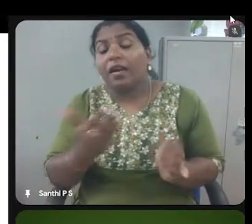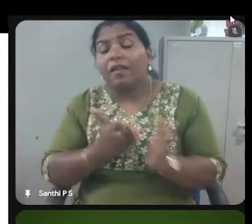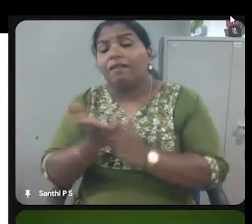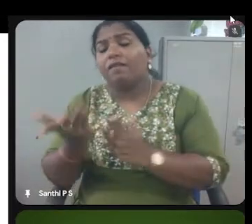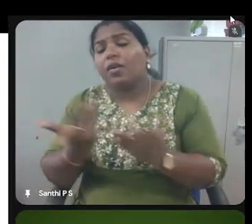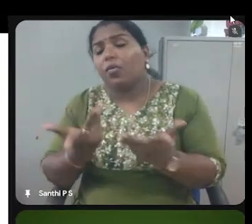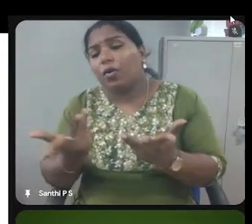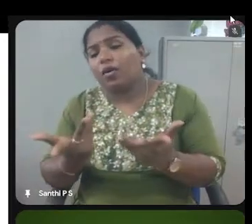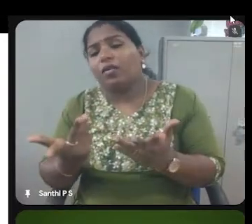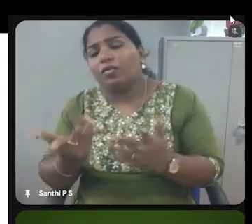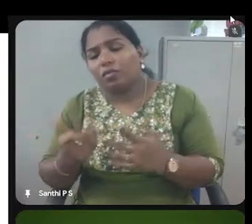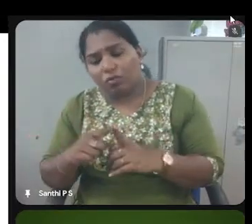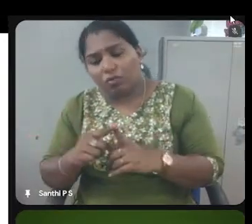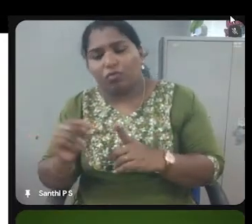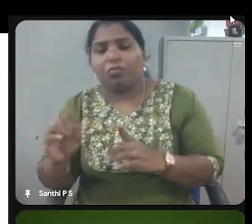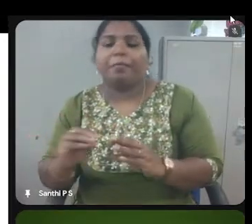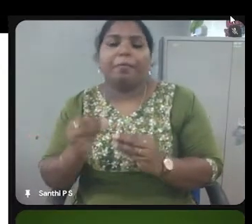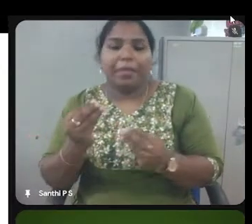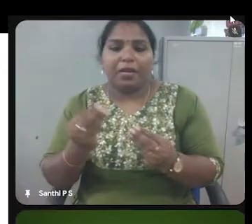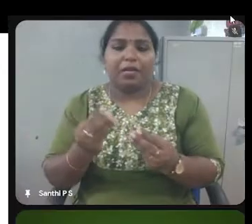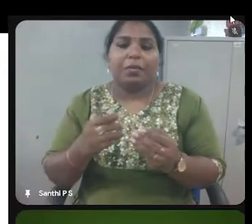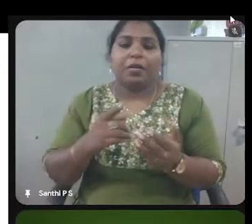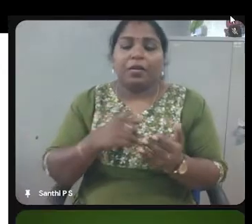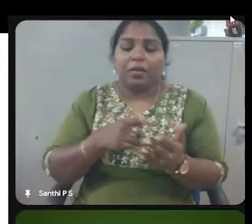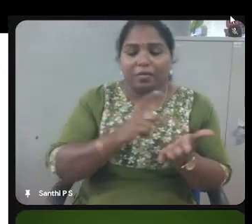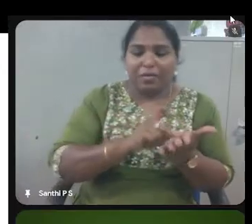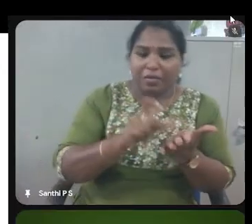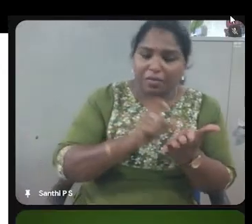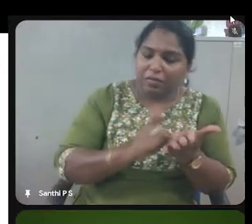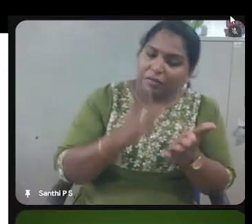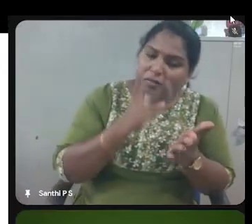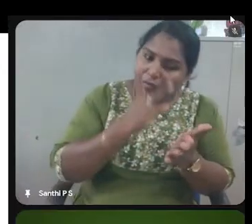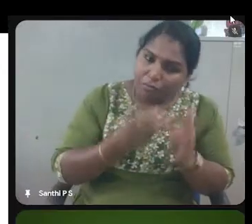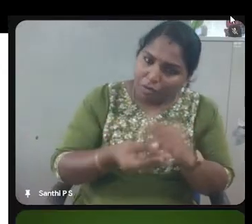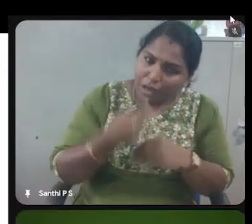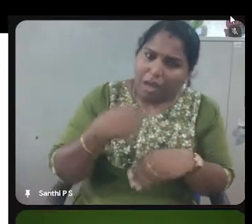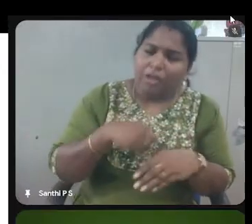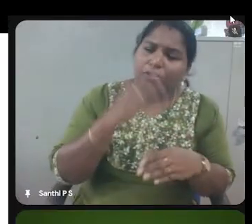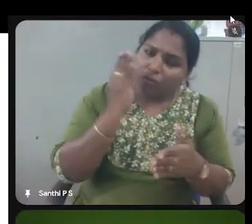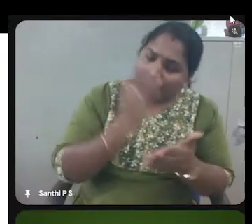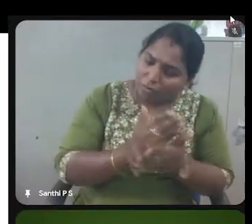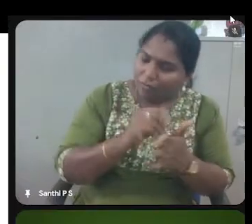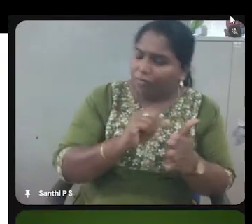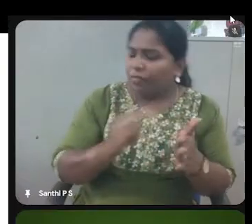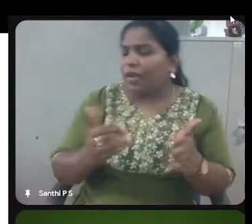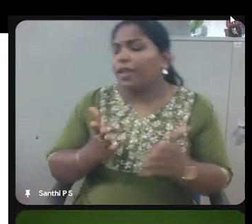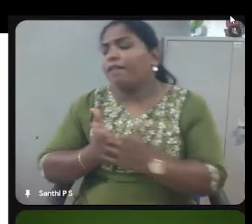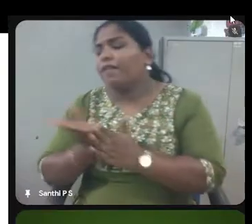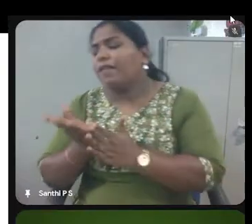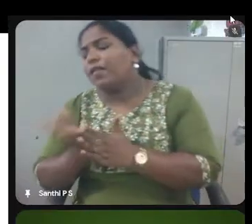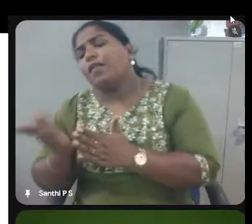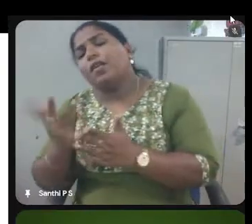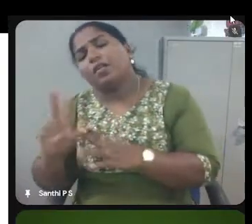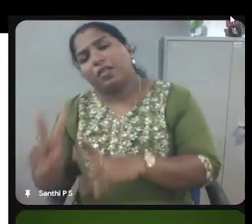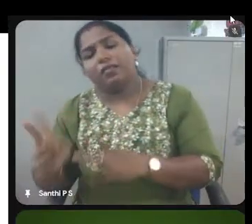എന്താണോ അതിലേക്ക് ചാനലൈസ് ചെയ്യാൻ നോക്കിയിട്ട് അതനുസരിച്ച് ചെയ്യുക. ഓരോരുത്തരും ഓരോ രീതിയിലാണ്